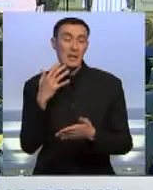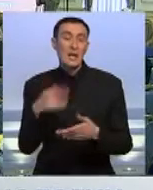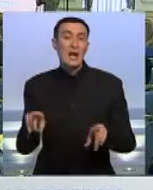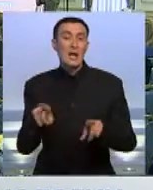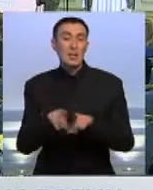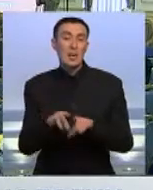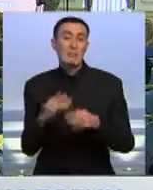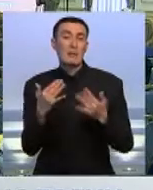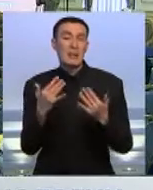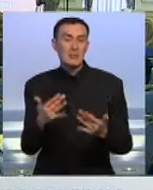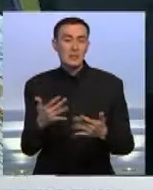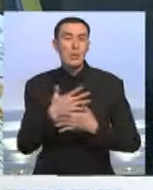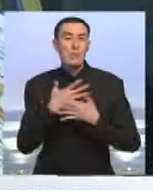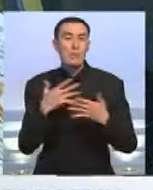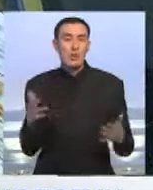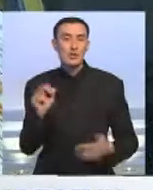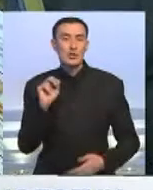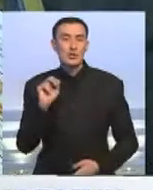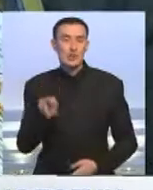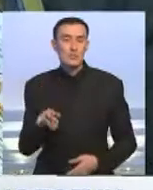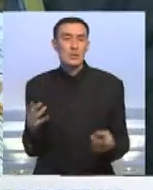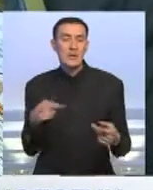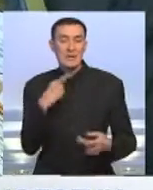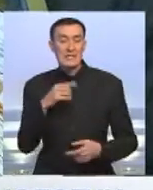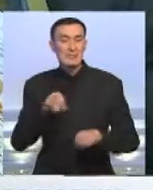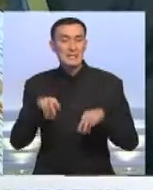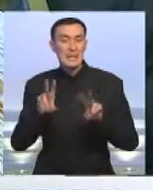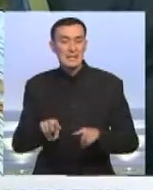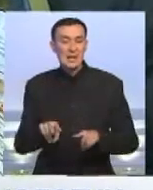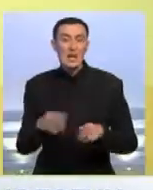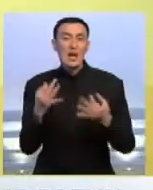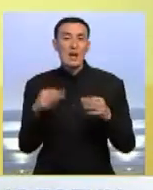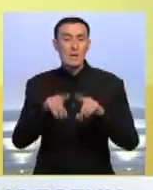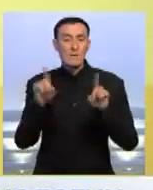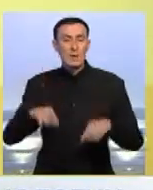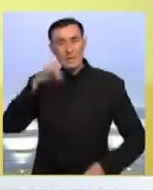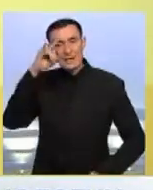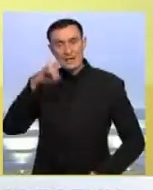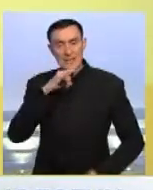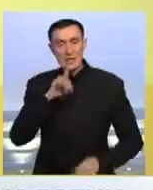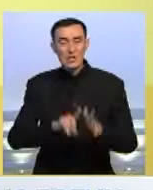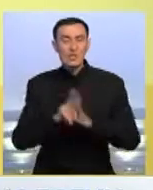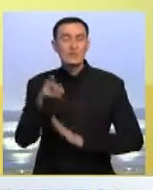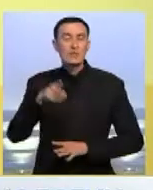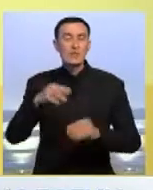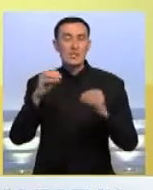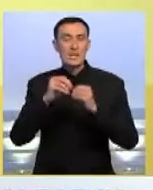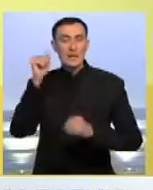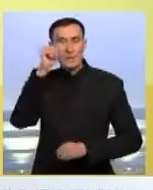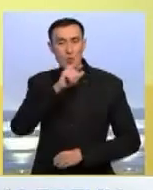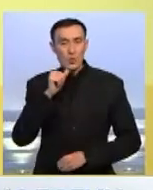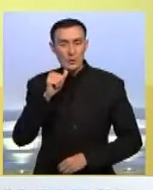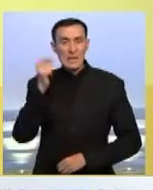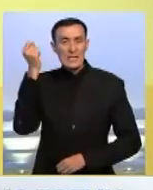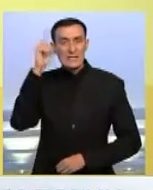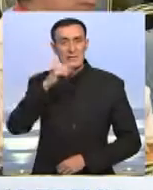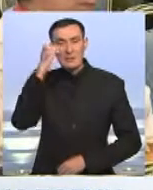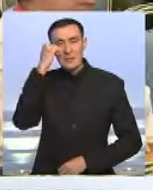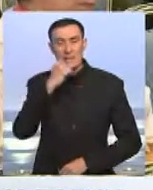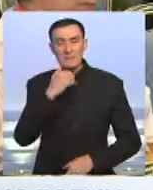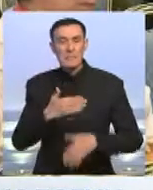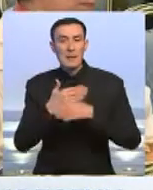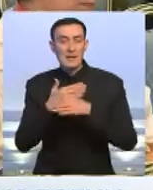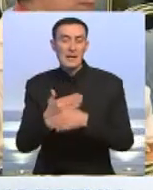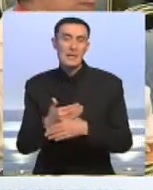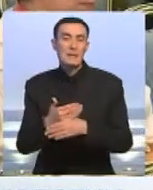Однако потребность в них намного выше, считают специалисты. Напомню, квоты на ЭКО в Казахстане выдаются с 2010 года. Известно, что благодаря